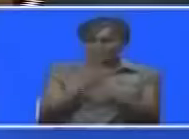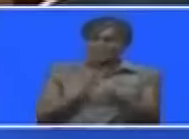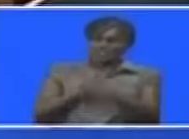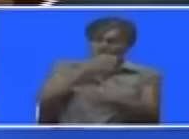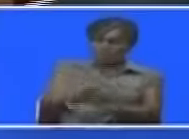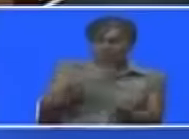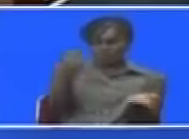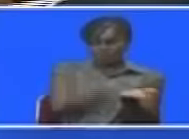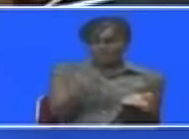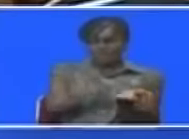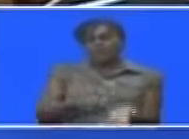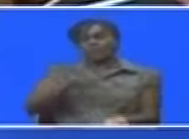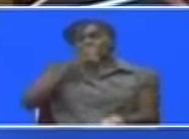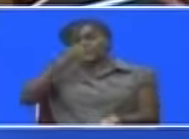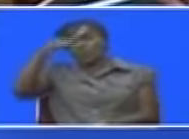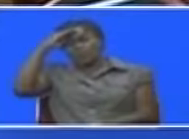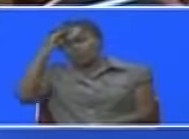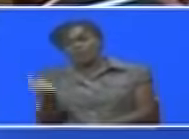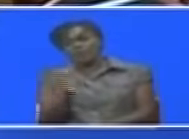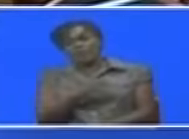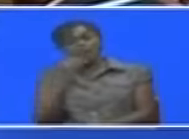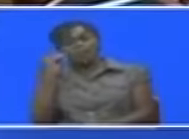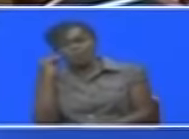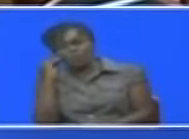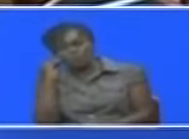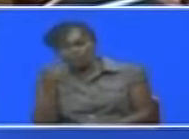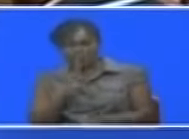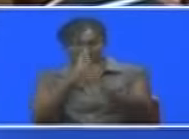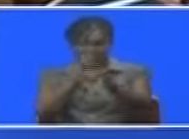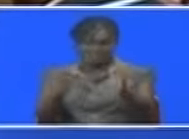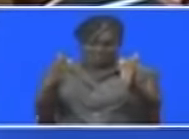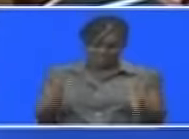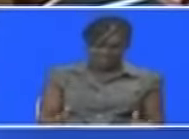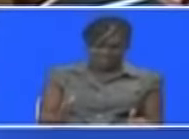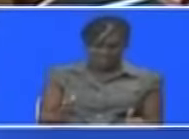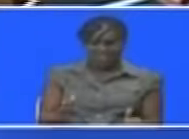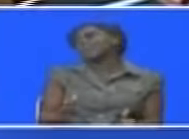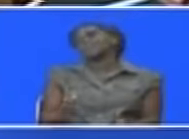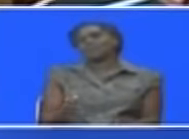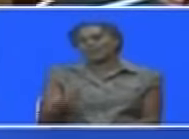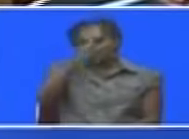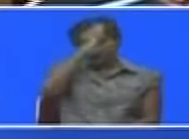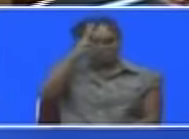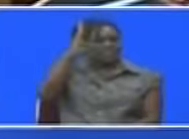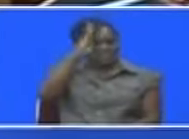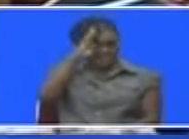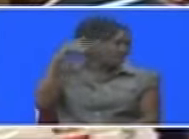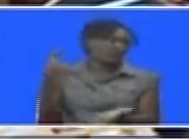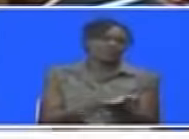huu kupata kileo na kurejea tena nyumbani. Nicolas Somboa kutoka Busia, Officers Maze, Uganda.